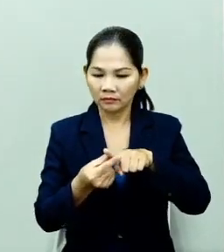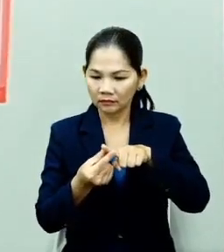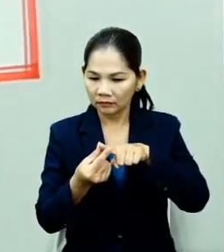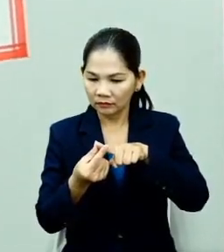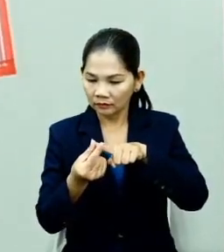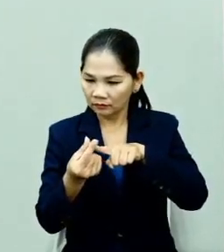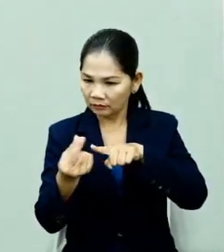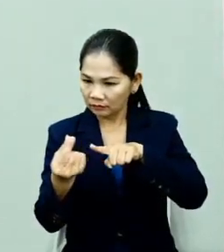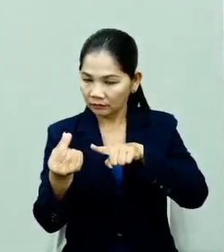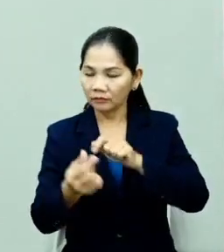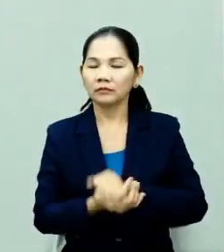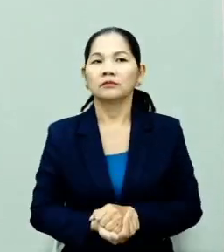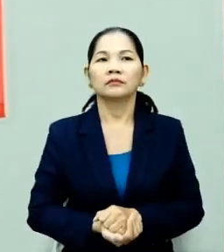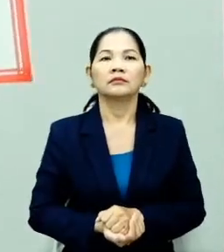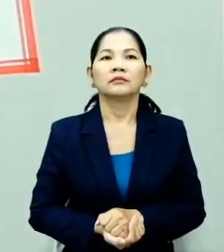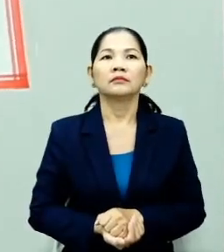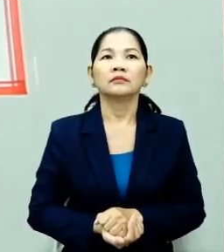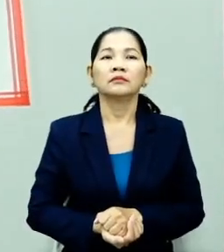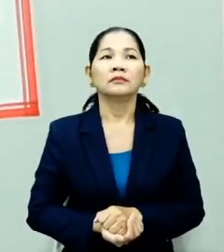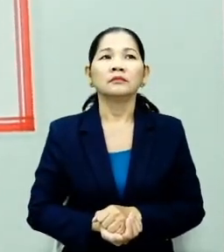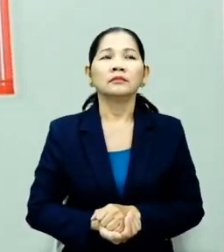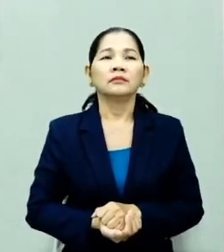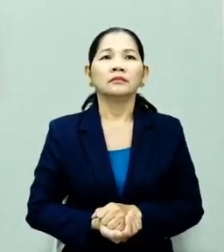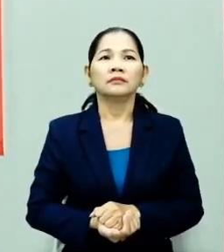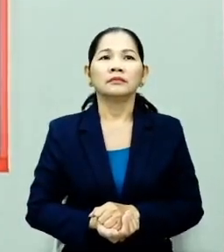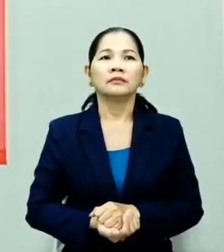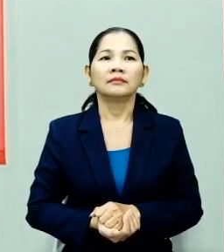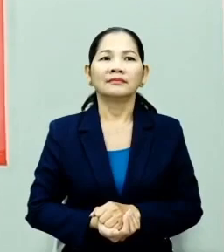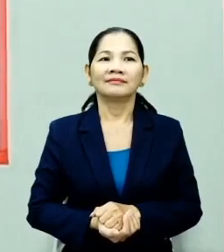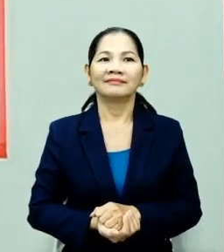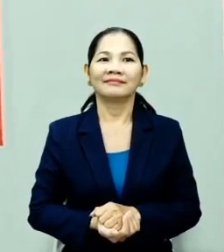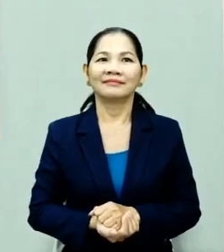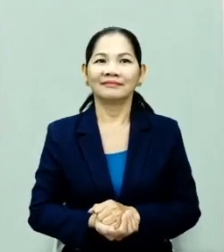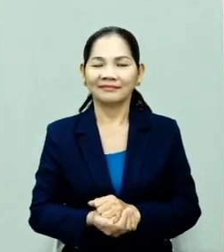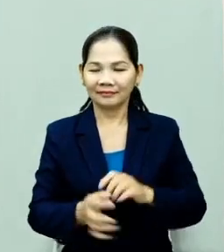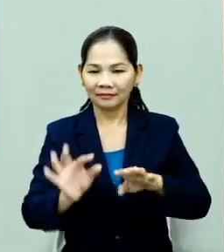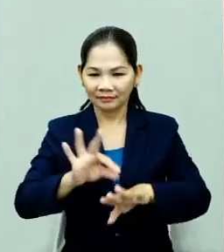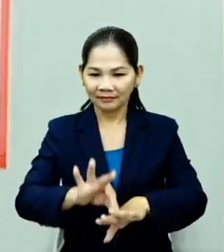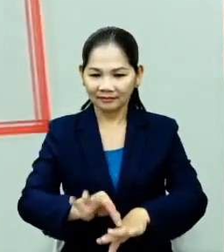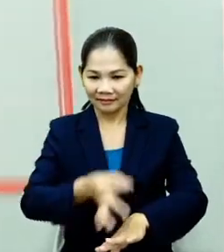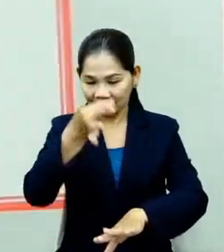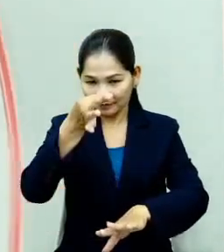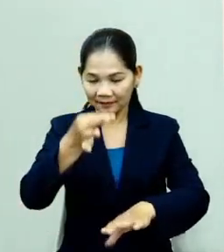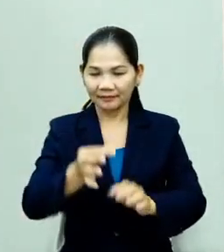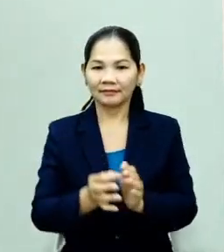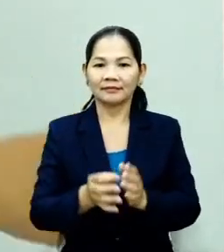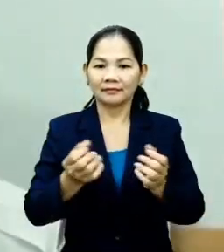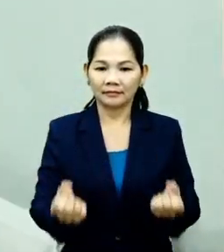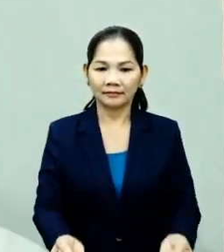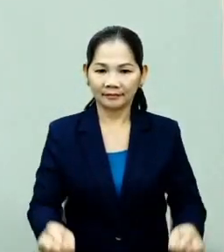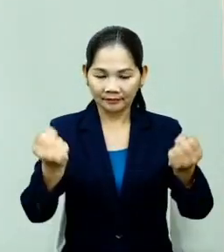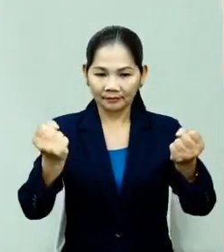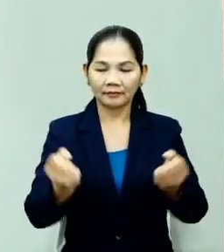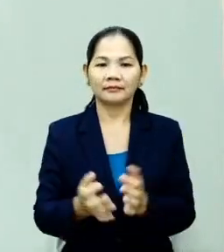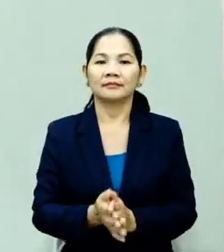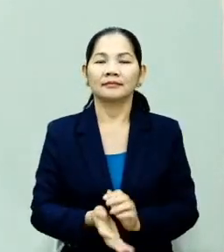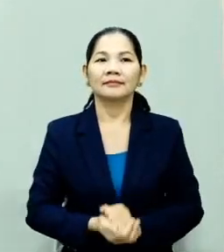miên rụp riêng thòng trắng cha mà chơi ní cái sầm rập để ba nó con cha